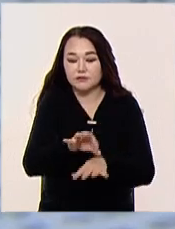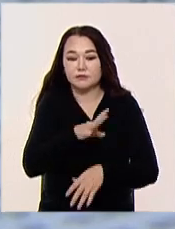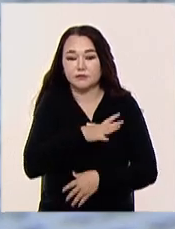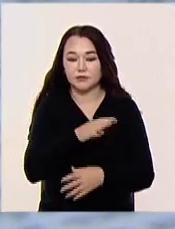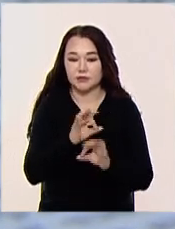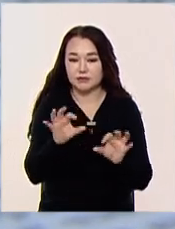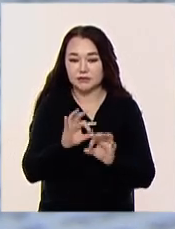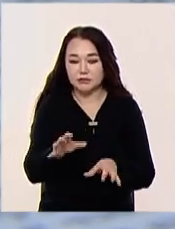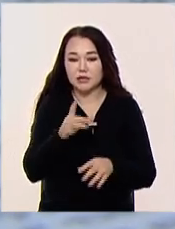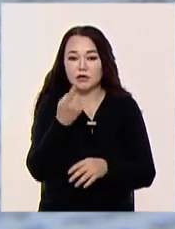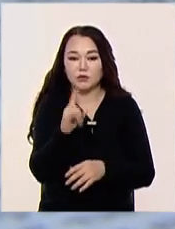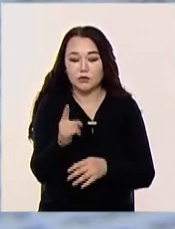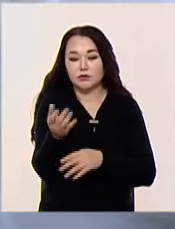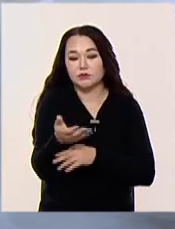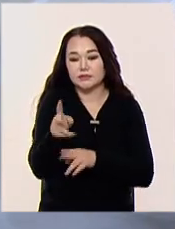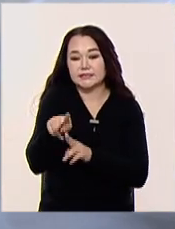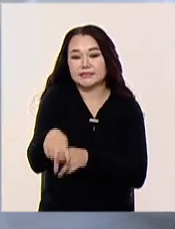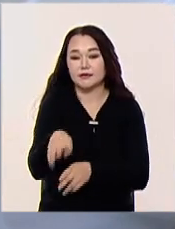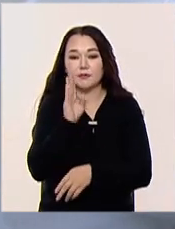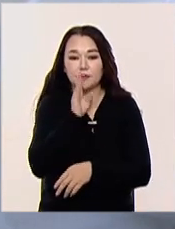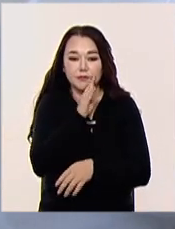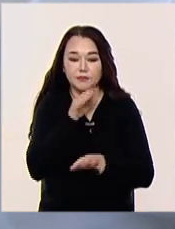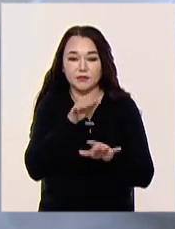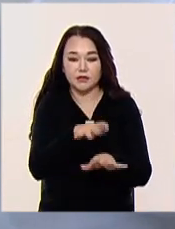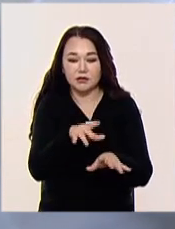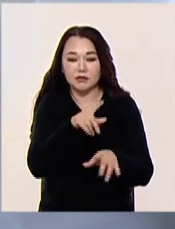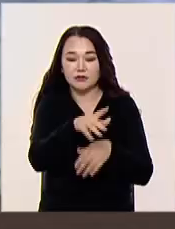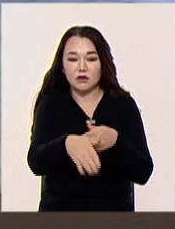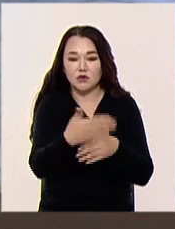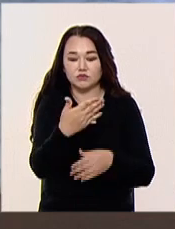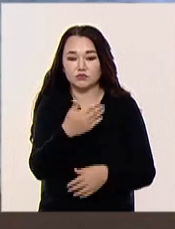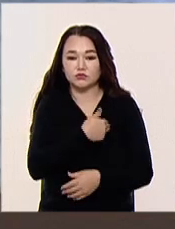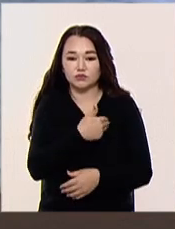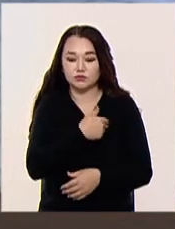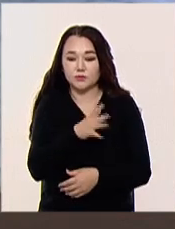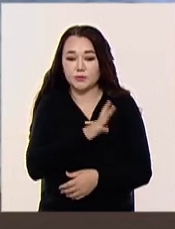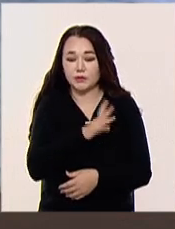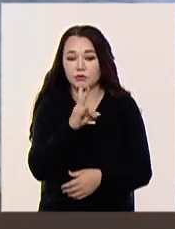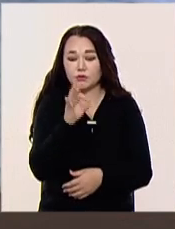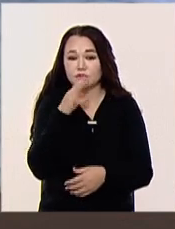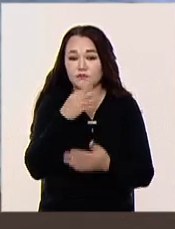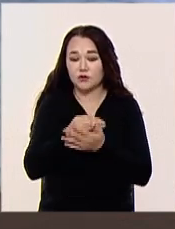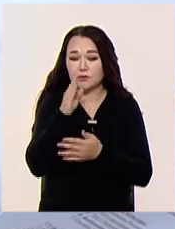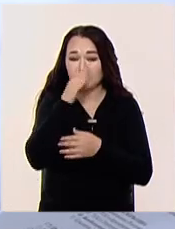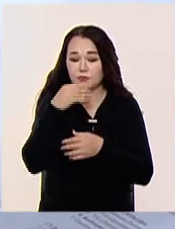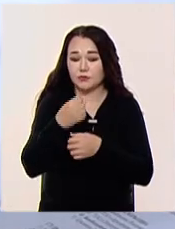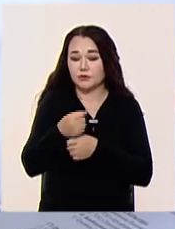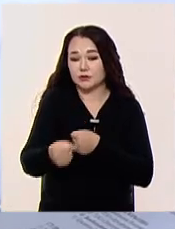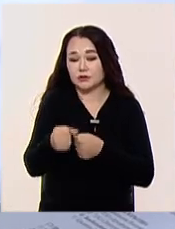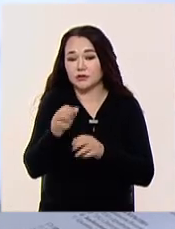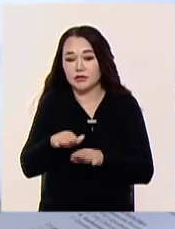отыр. Ол баласына қайыр тілетіп қойған ананың үстінен іс қозғап, жазаға тарту керек дейді. Ал өз ата-анасынан зәбір көрген балаларға